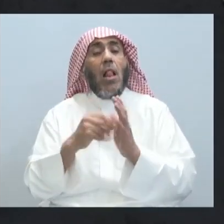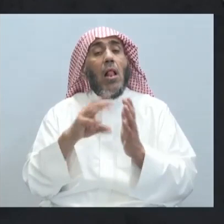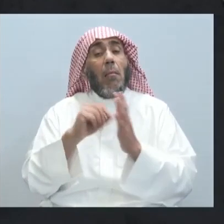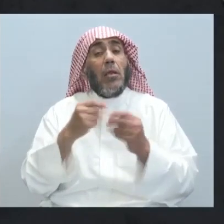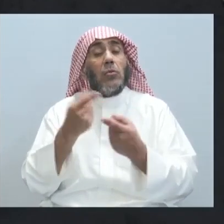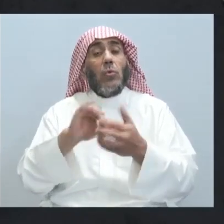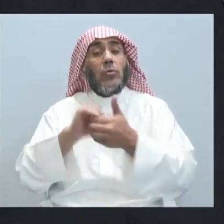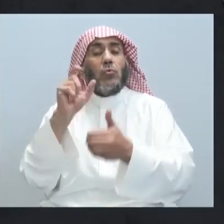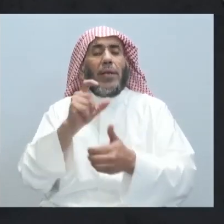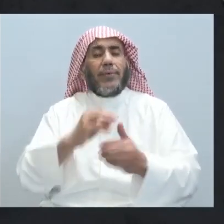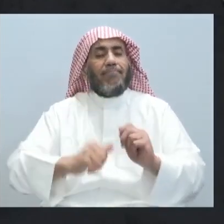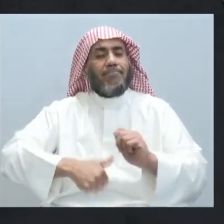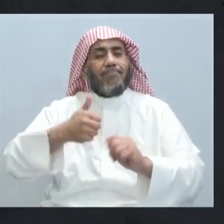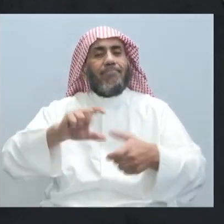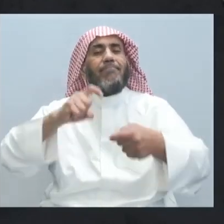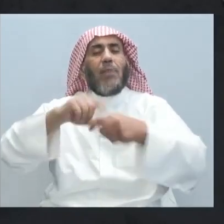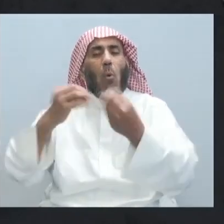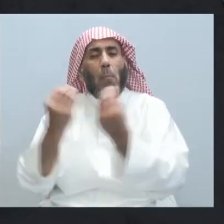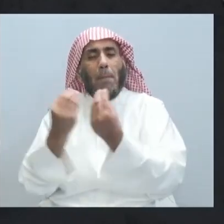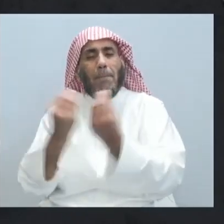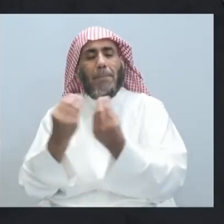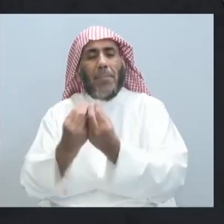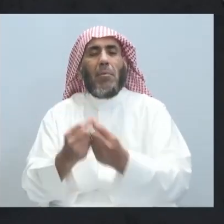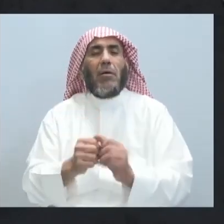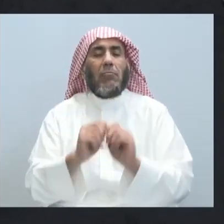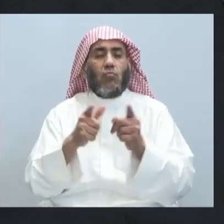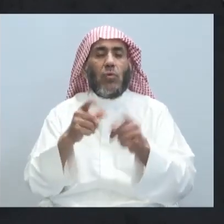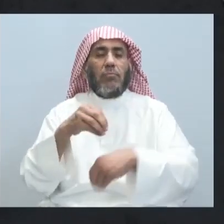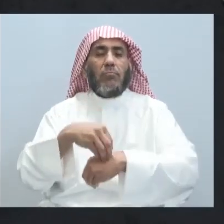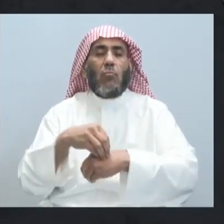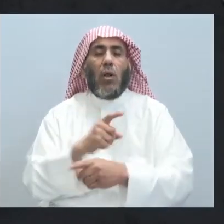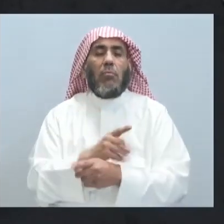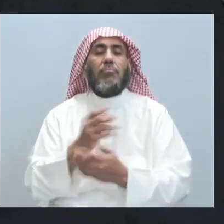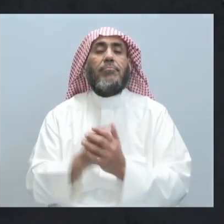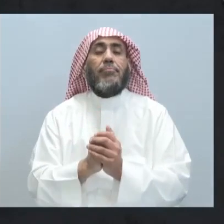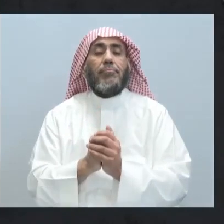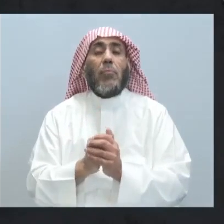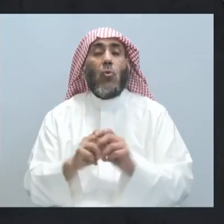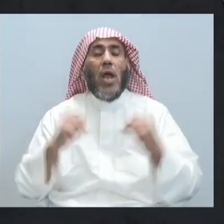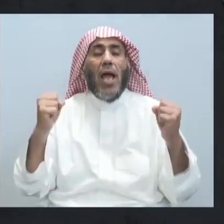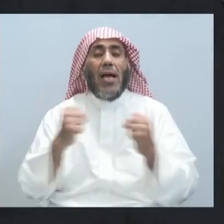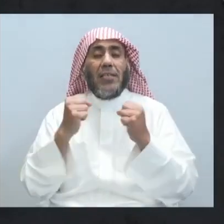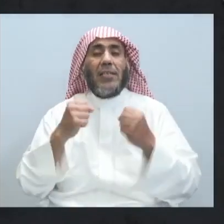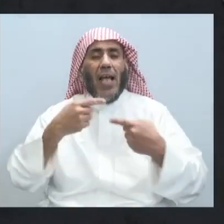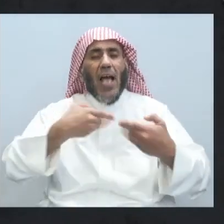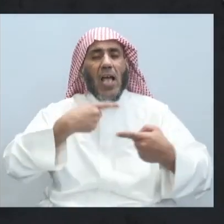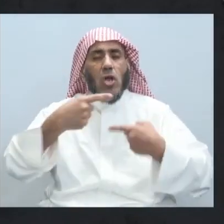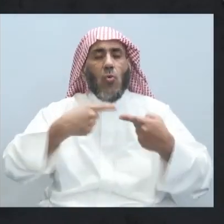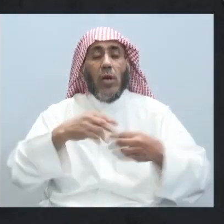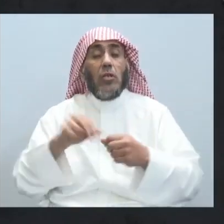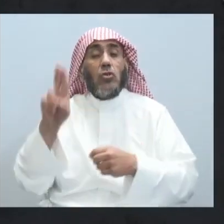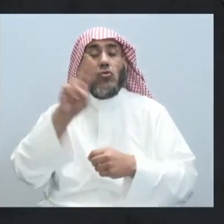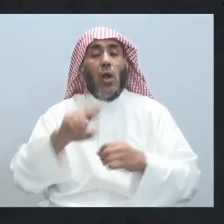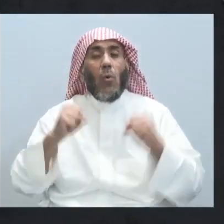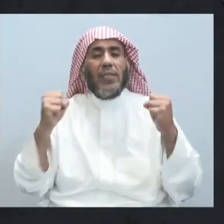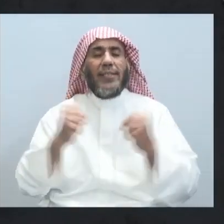انت وزملائك بامكانكم التعاون مع بعضكم البعض وذكر ذلك هنا انشطه حواريه لاحظ السؤال الاول او